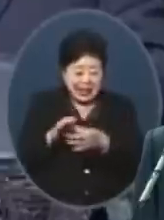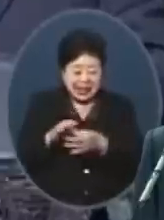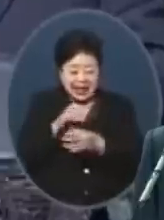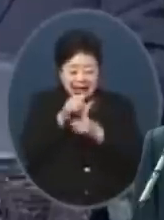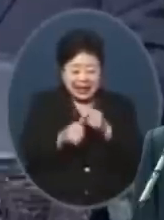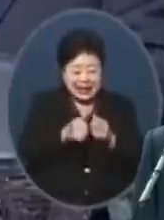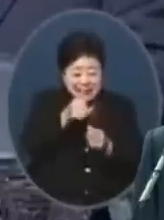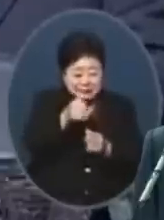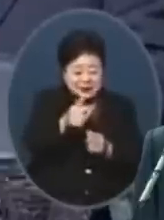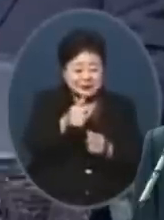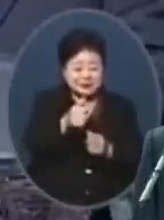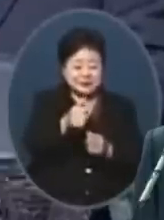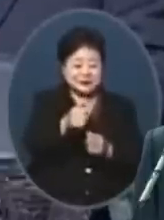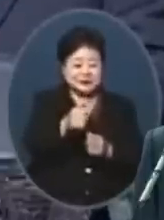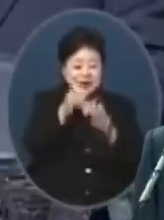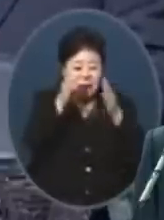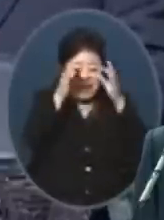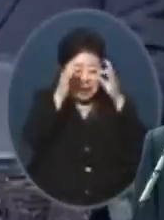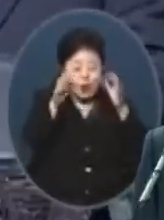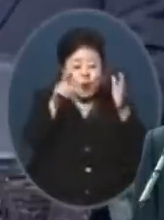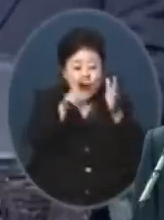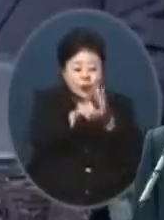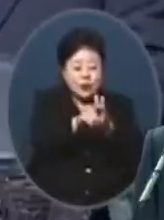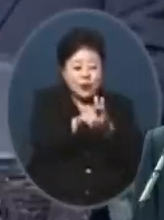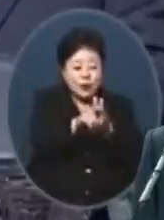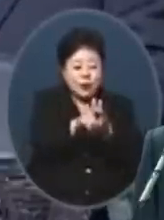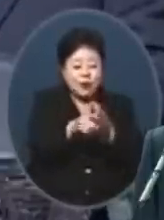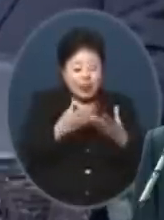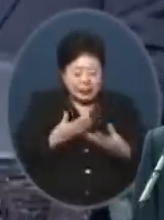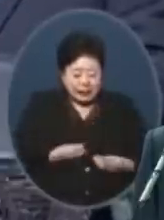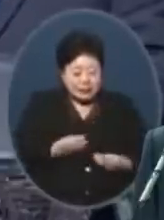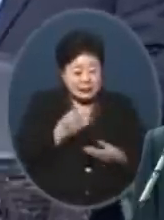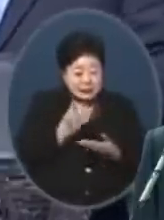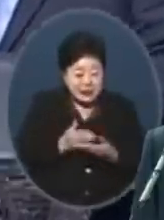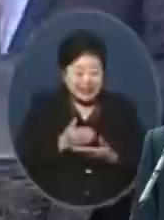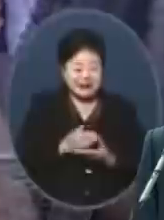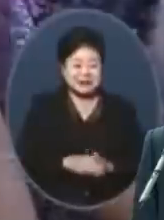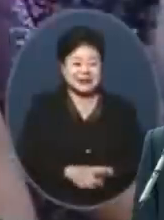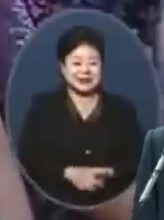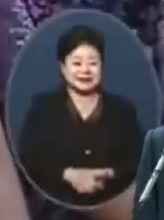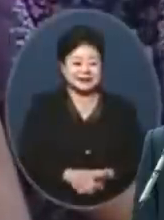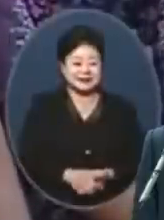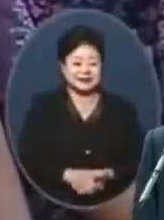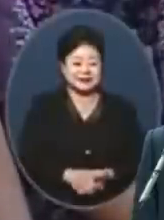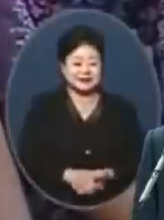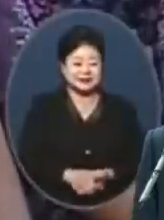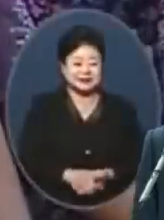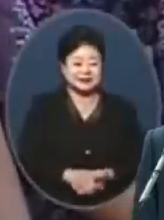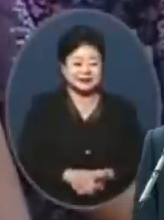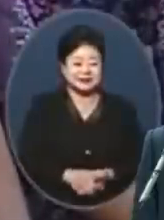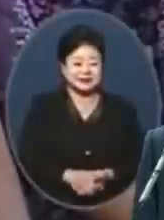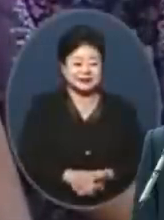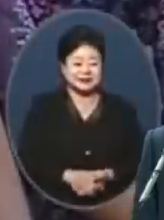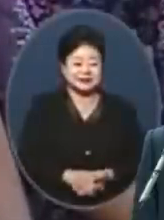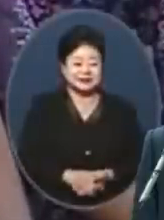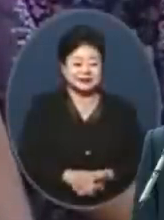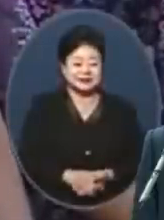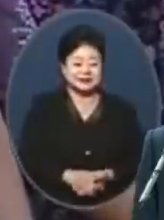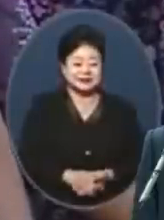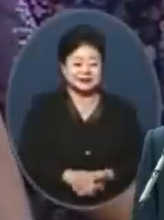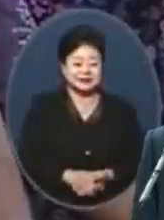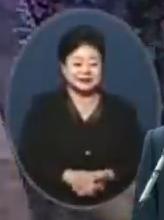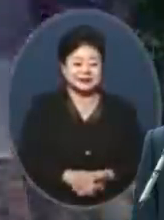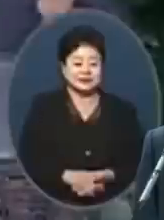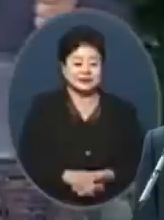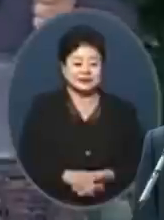하나님을 바라보고 믿고 낙심하지 말아야 됩니다. So using even that small measure of faith,